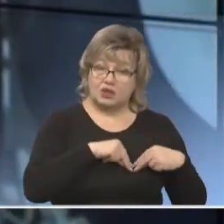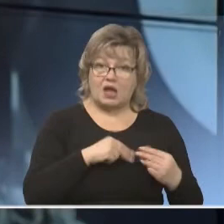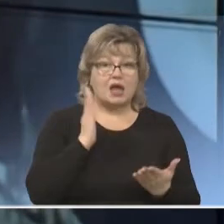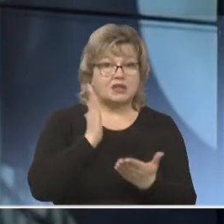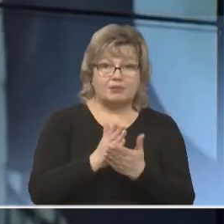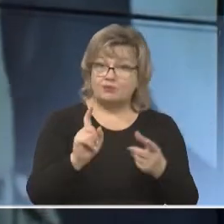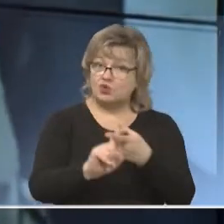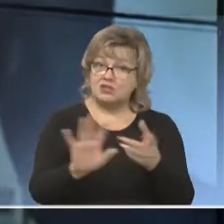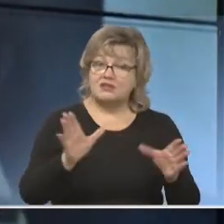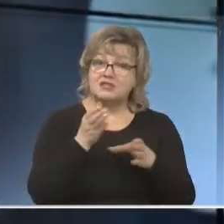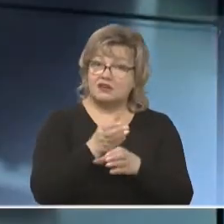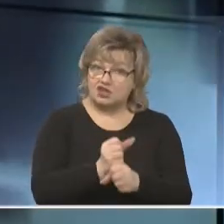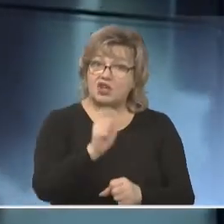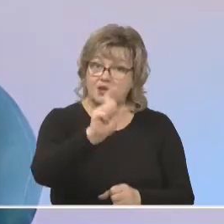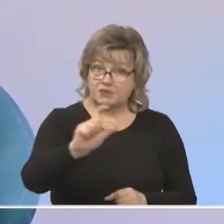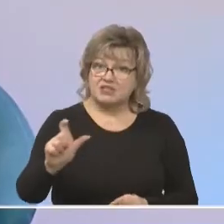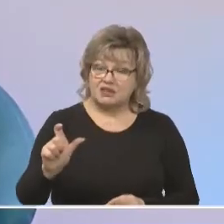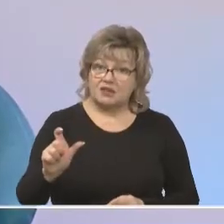не связано с сокращением персонала?